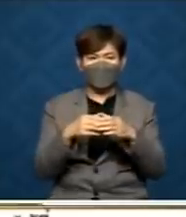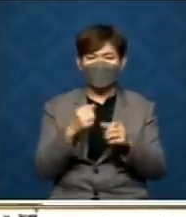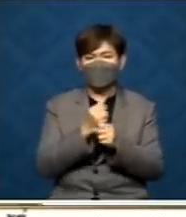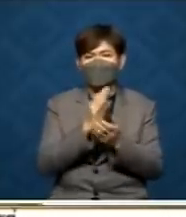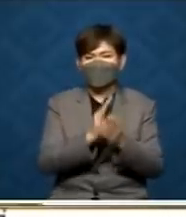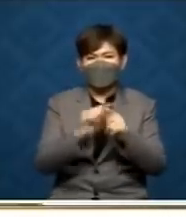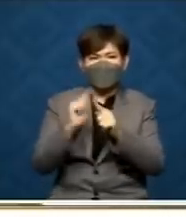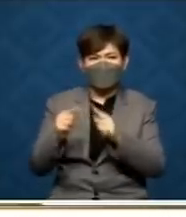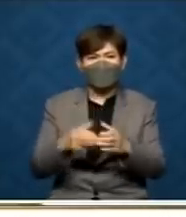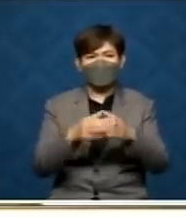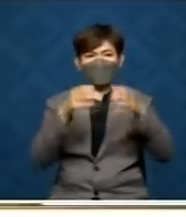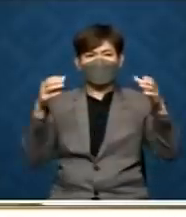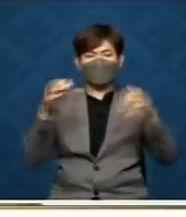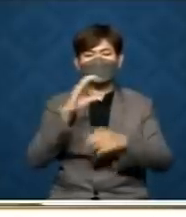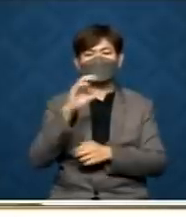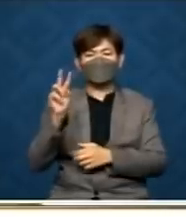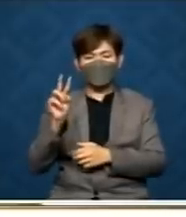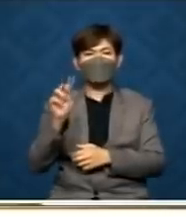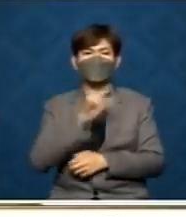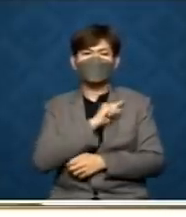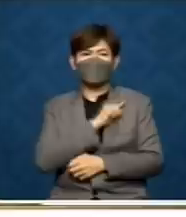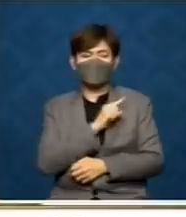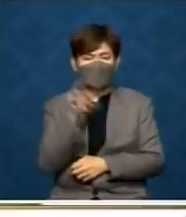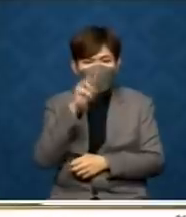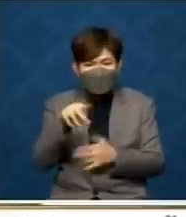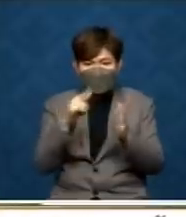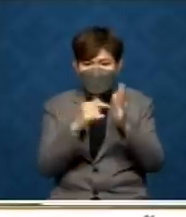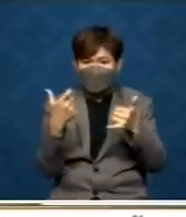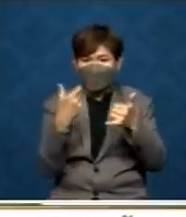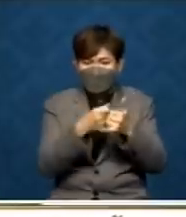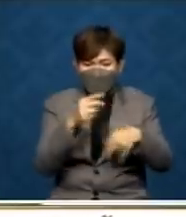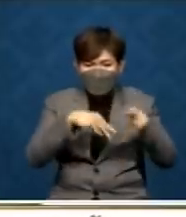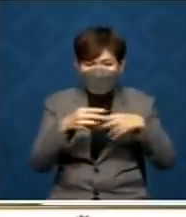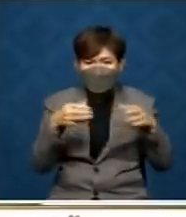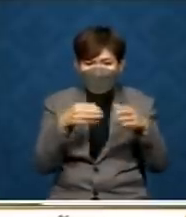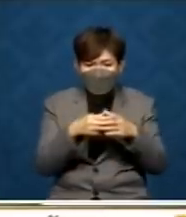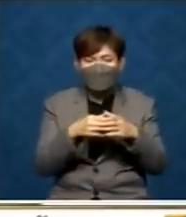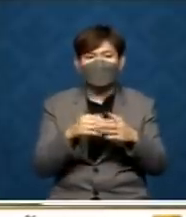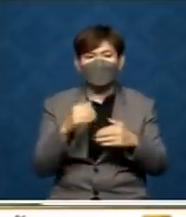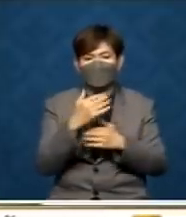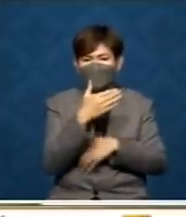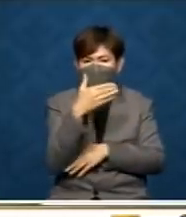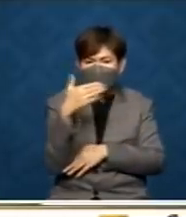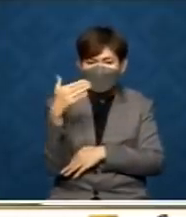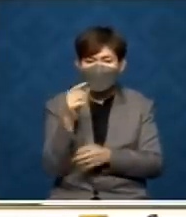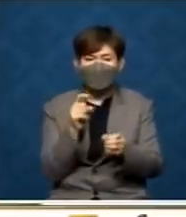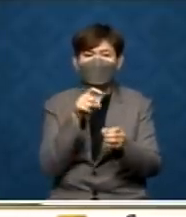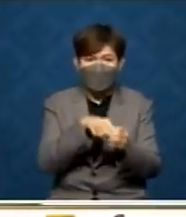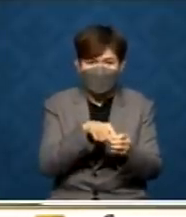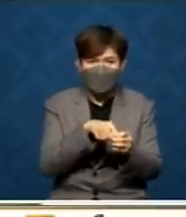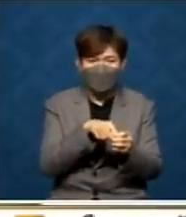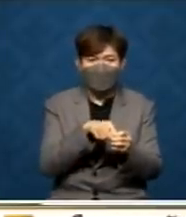กันประเทศใหญ่ชื่อแบคโคว้ก็คิดจะต้องหาบักสิ้นไปดูแลประเทศเล็กประเทศน้อยหรือประเทศสมาชิก